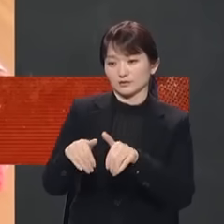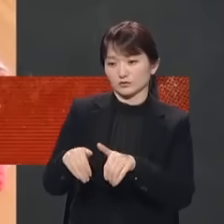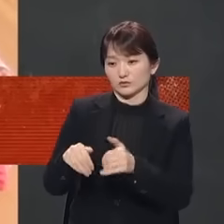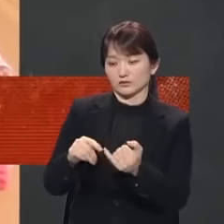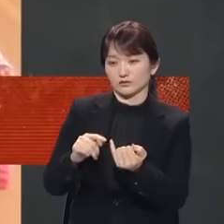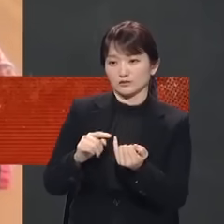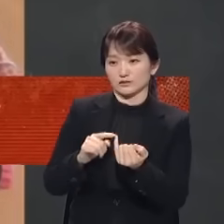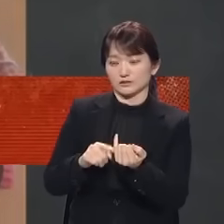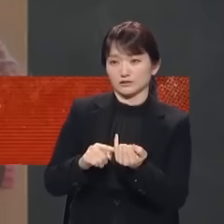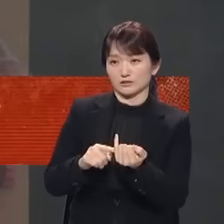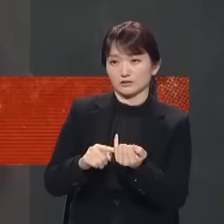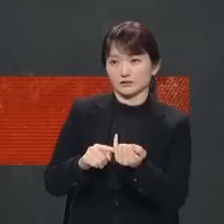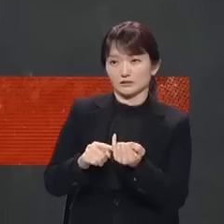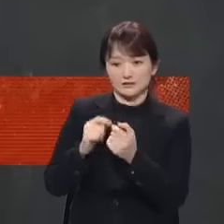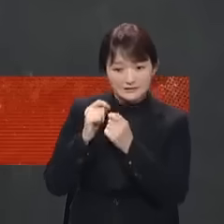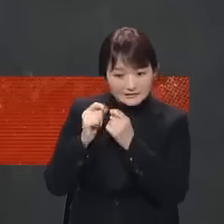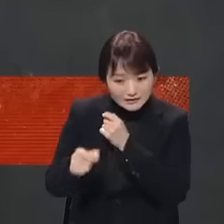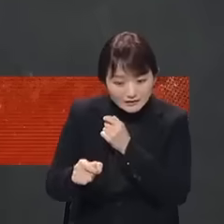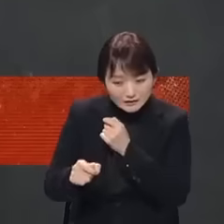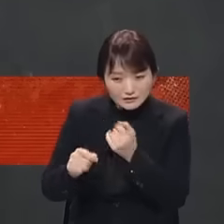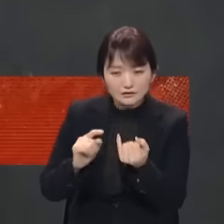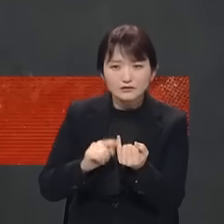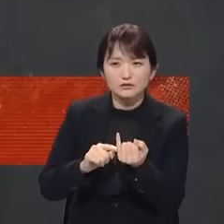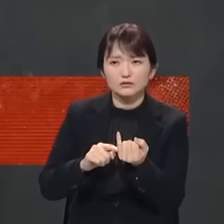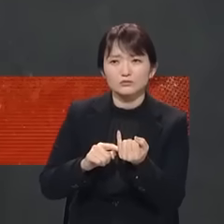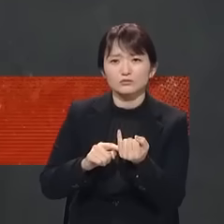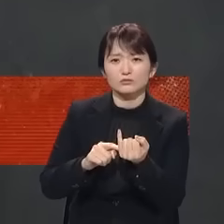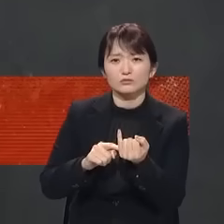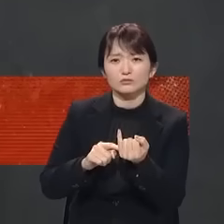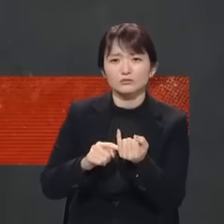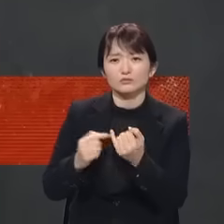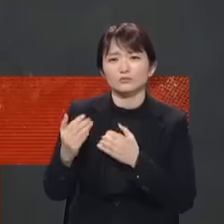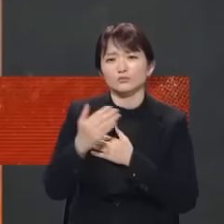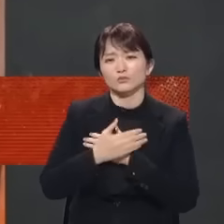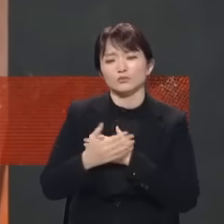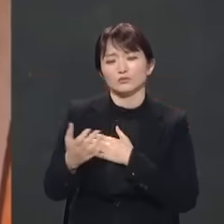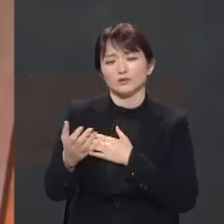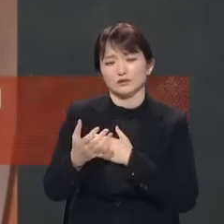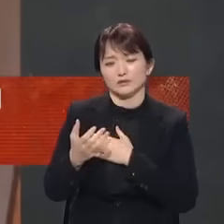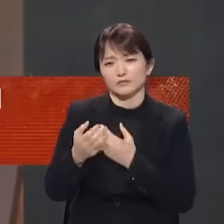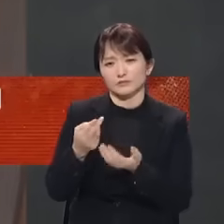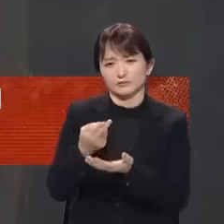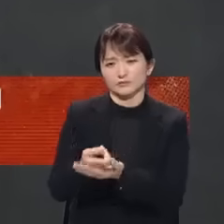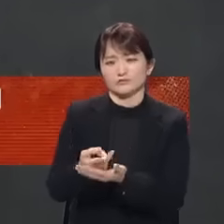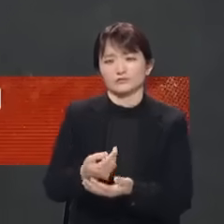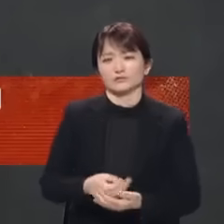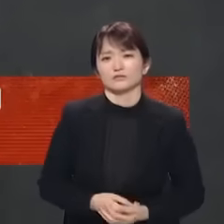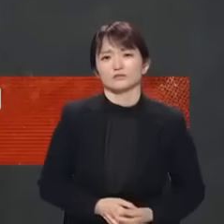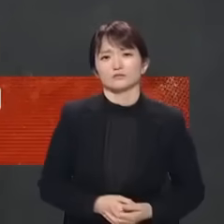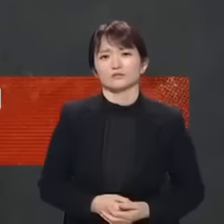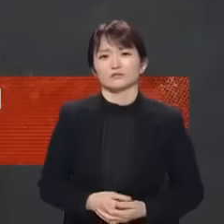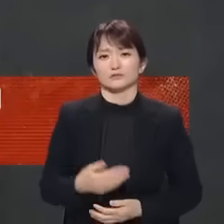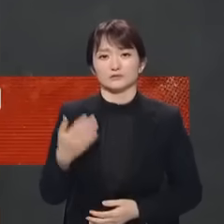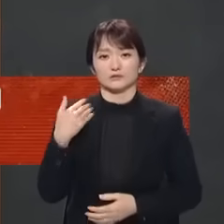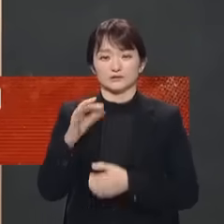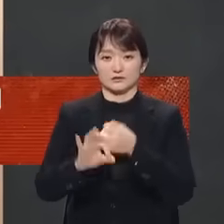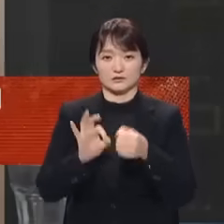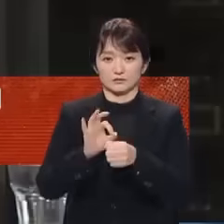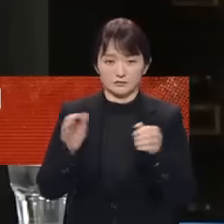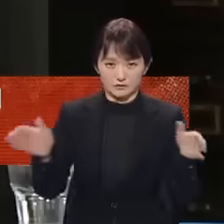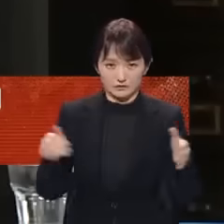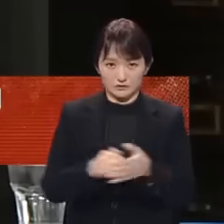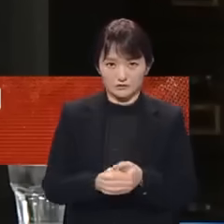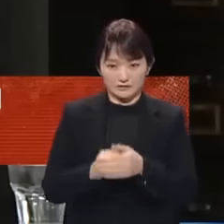쳐서 그분은 지금 몸져 누워있대요. 충격으로. 지난 10여 년간에 걸쳐서 150억 원대